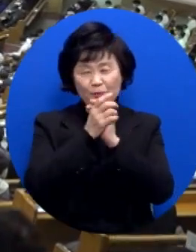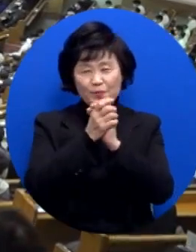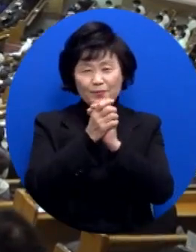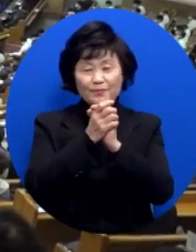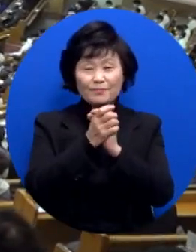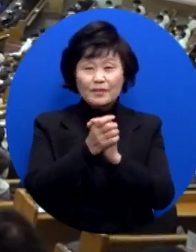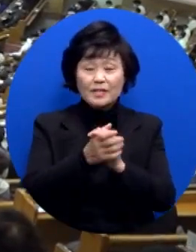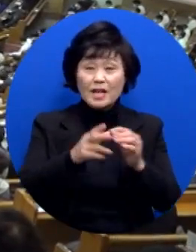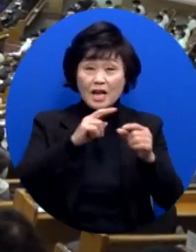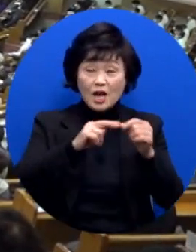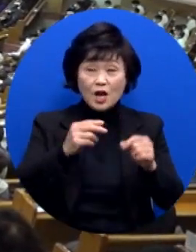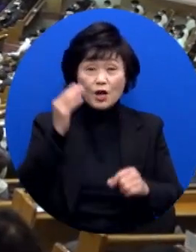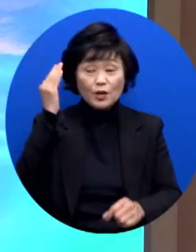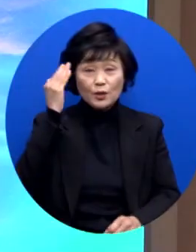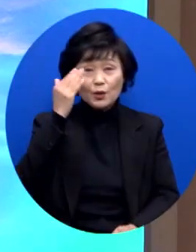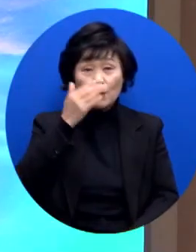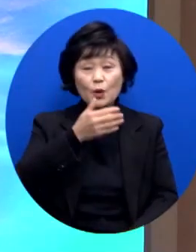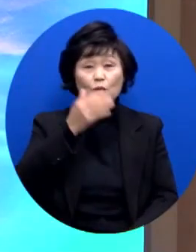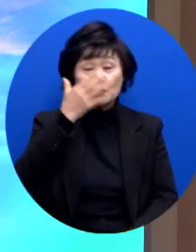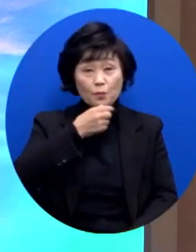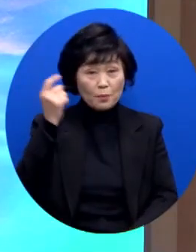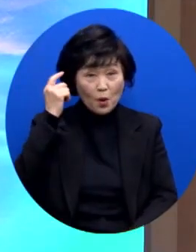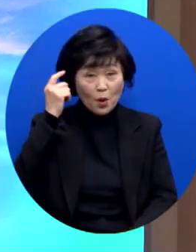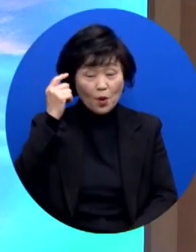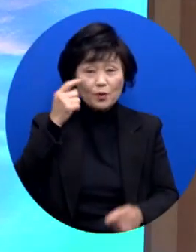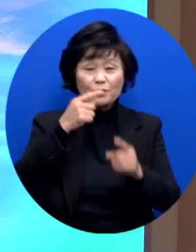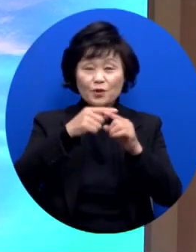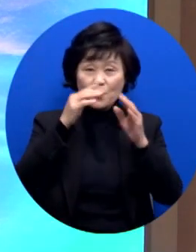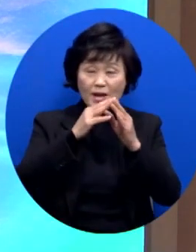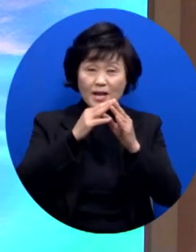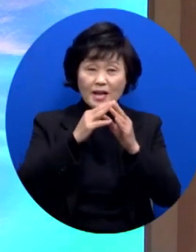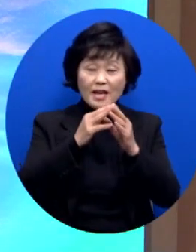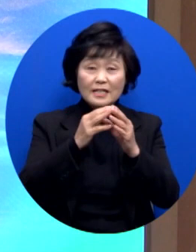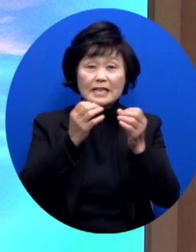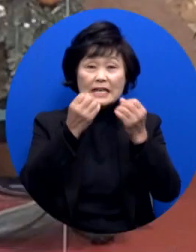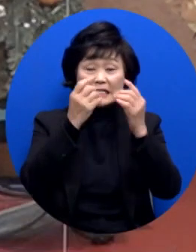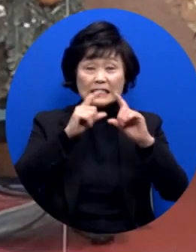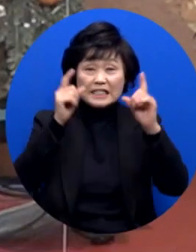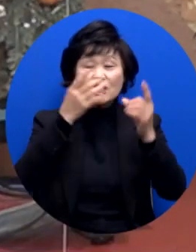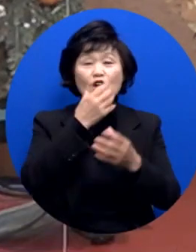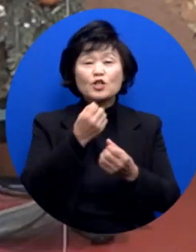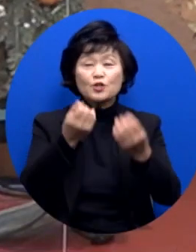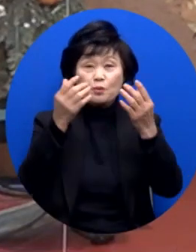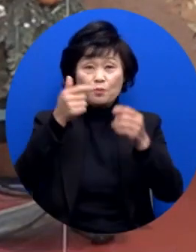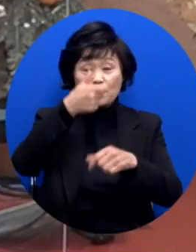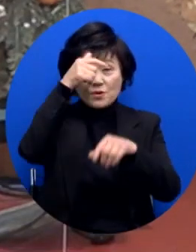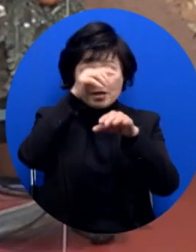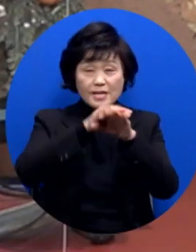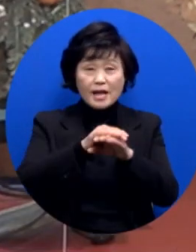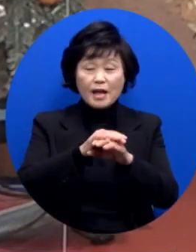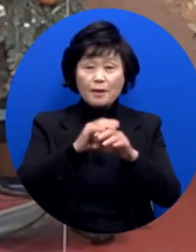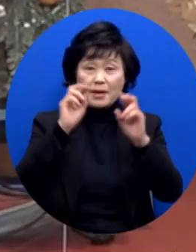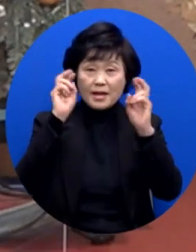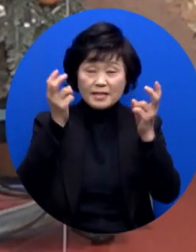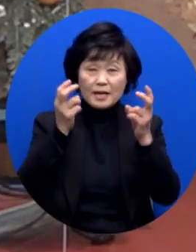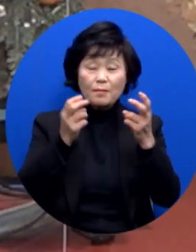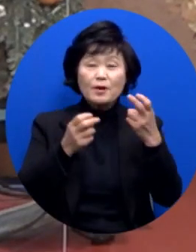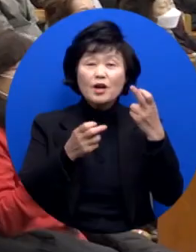여의도 순복음교회는 신년 축복 12광주리 새벽 기도회를 지난 3일부터 15일까지 진행하고